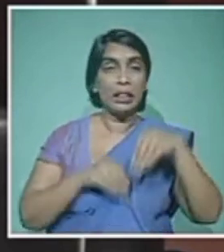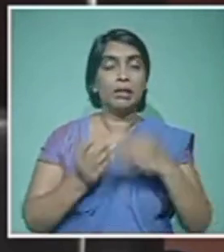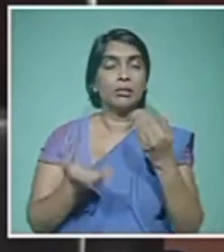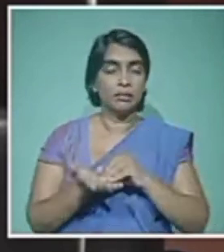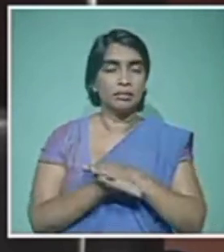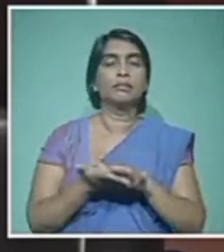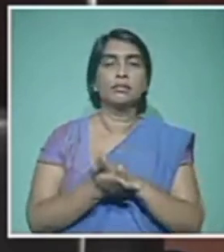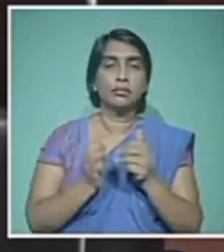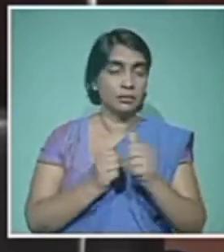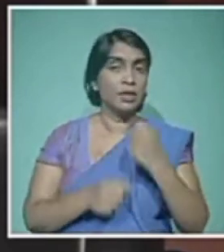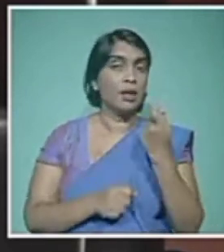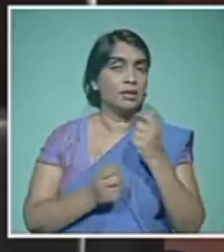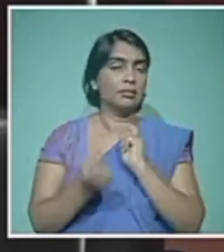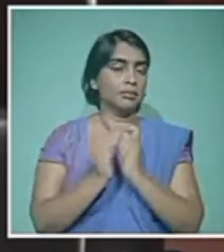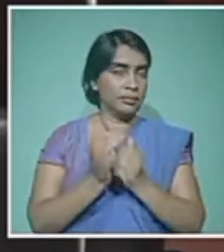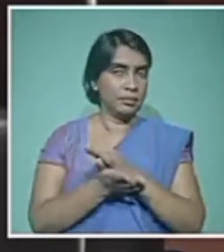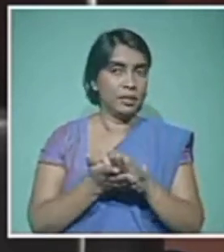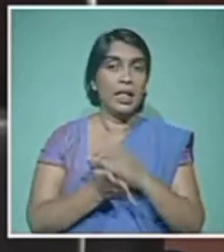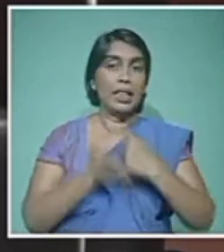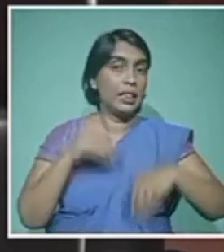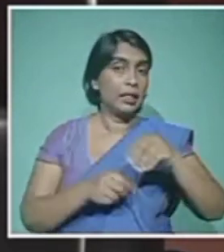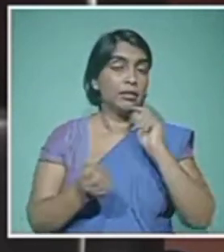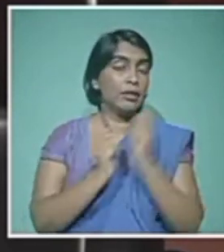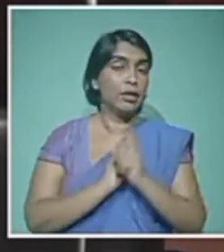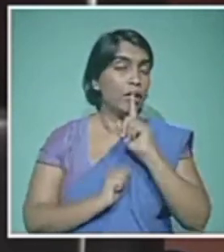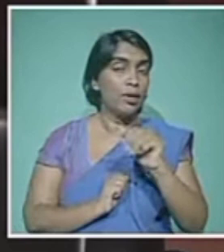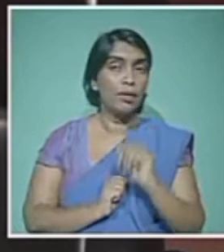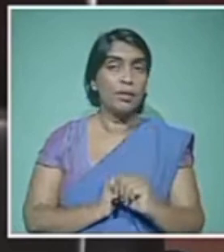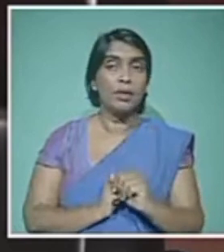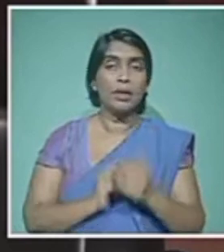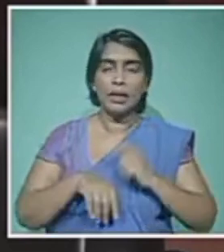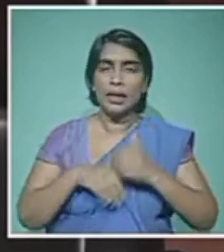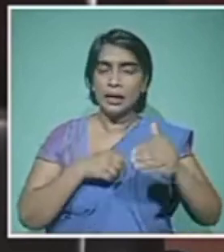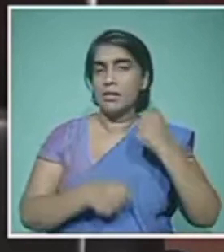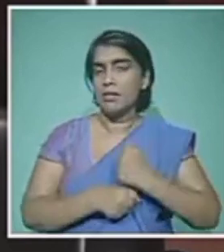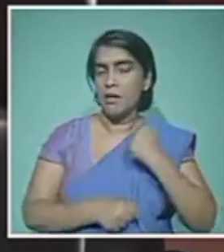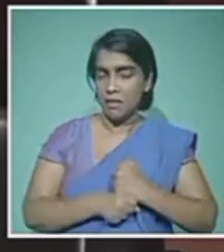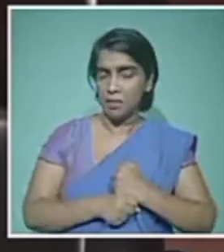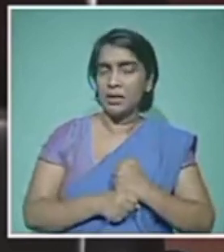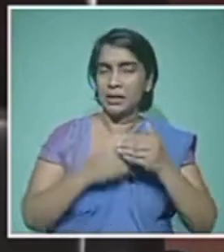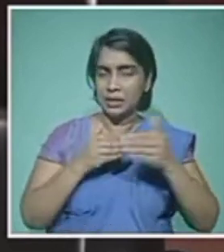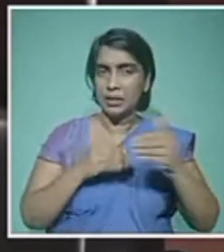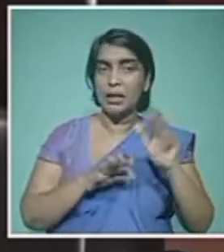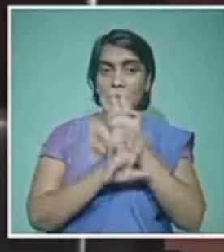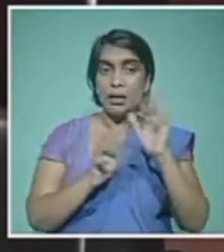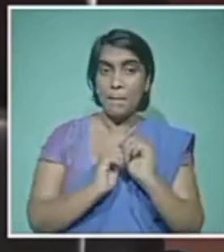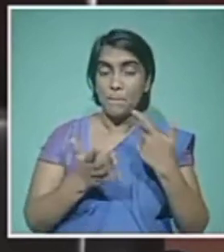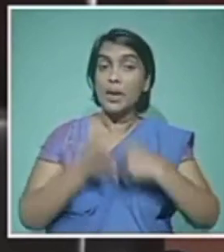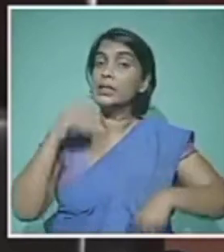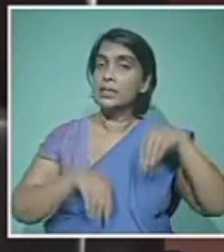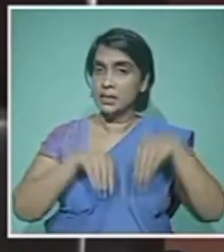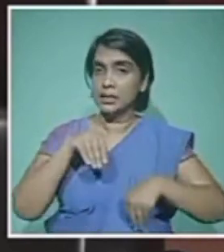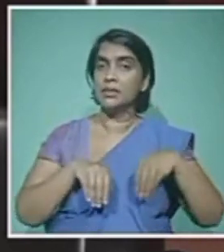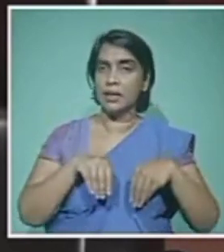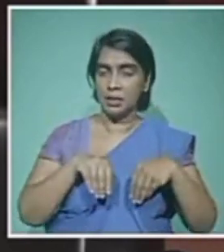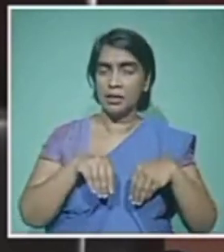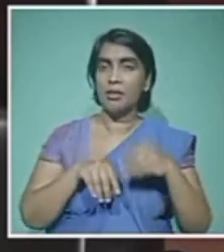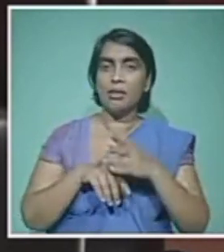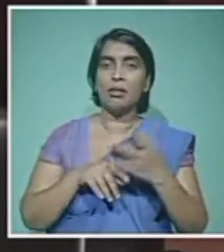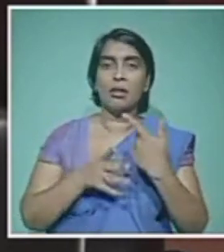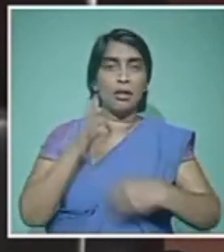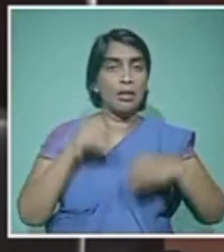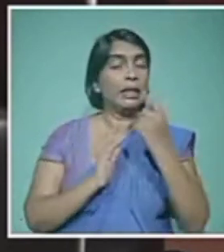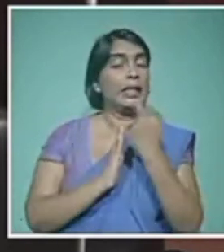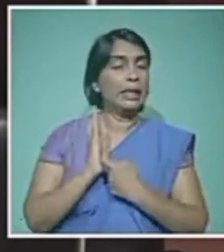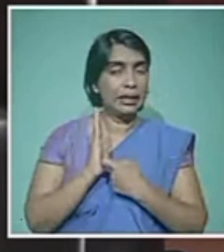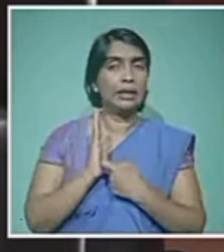කරන්න. සා ආර්ථික ප්‍රතිසංස්කරණ කරන්න. දේශපාලන ප්‍රතිසංස්කරණ කරන්න මොකද්ද කිව්වේ? ටික කාලයකට ආණ්ඩුවක් ඇදලා දානමය ක්‍රියාත්මක කළ ඡන්දයක් කියන්නේ. ඒවයි පොලිටිකල් රිෆෝම්ස්